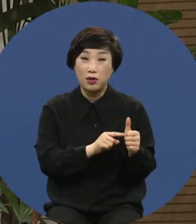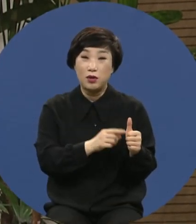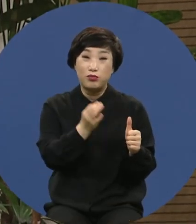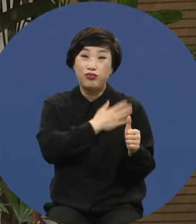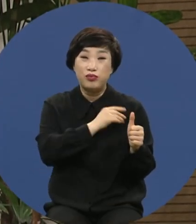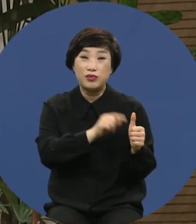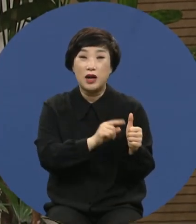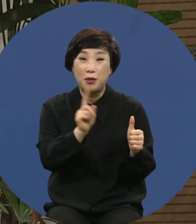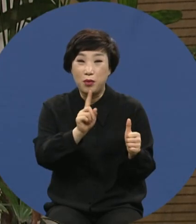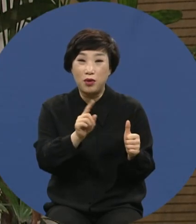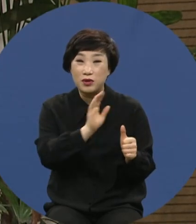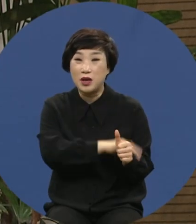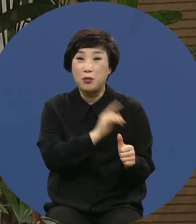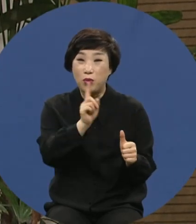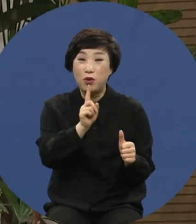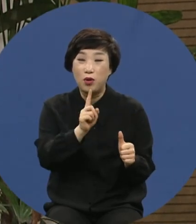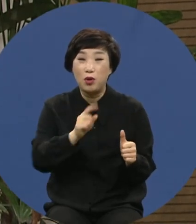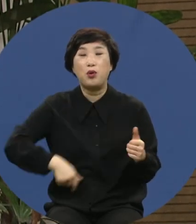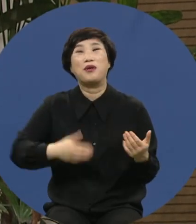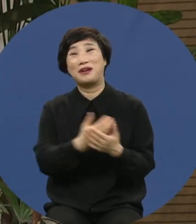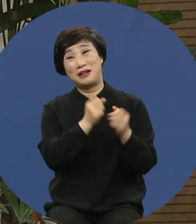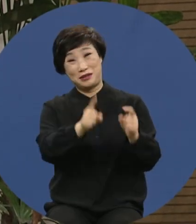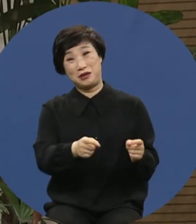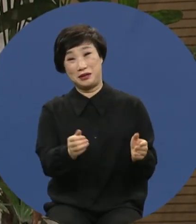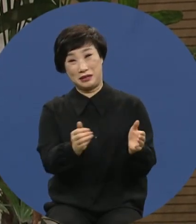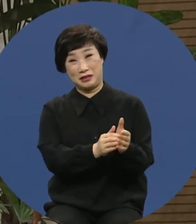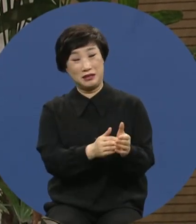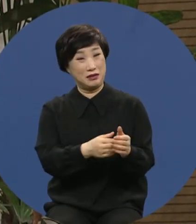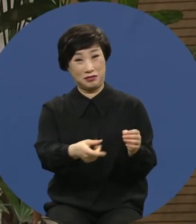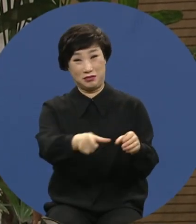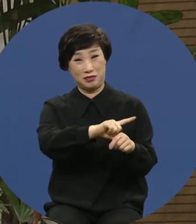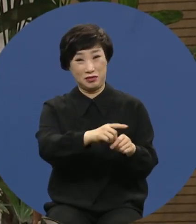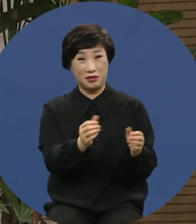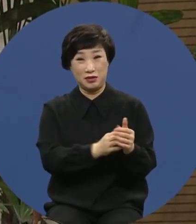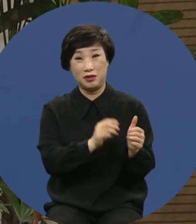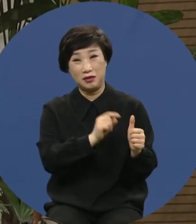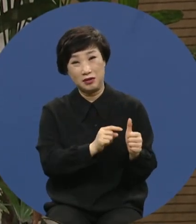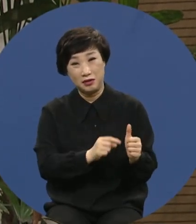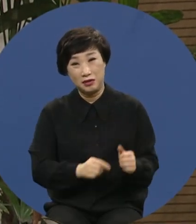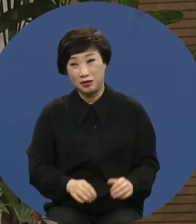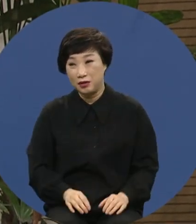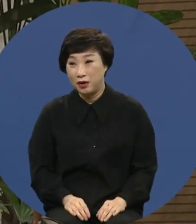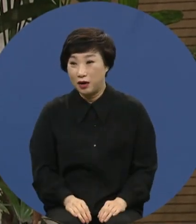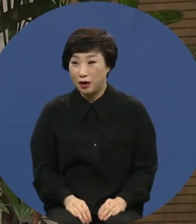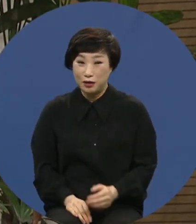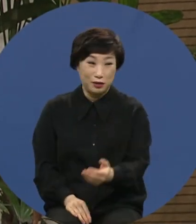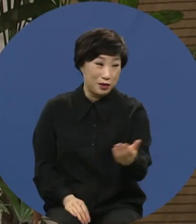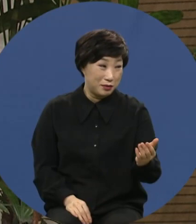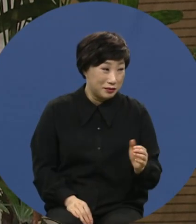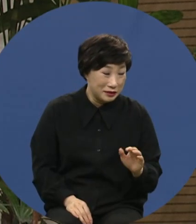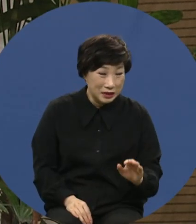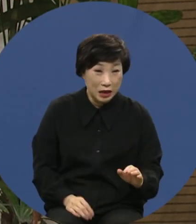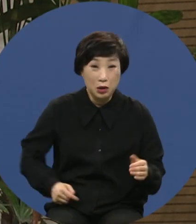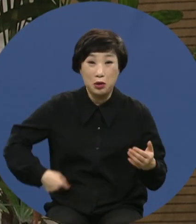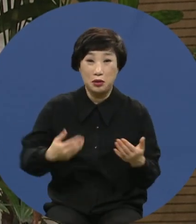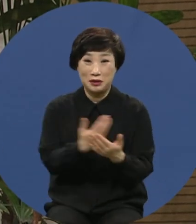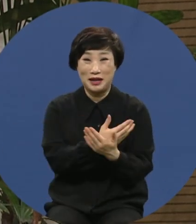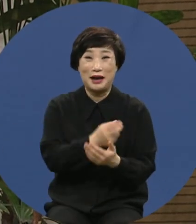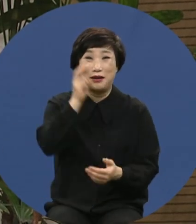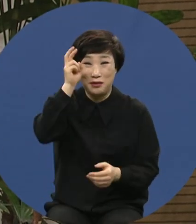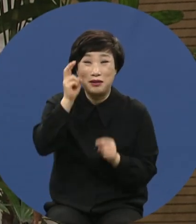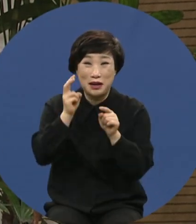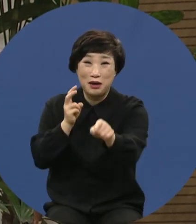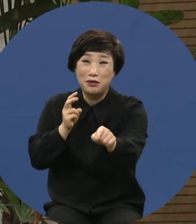말이에요. 회개할 기회를 놓쳤다는 거야. 회개할 기회를 놓쳤다. 응? 예,